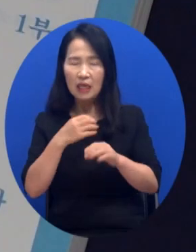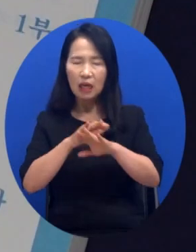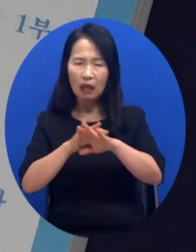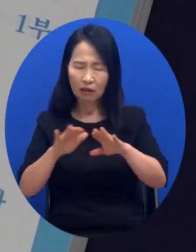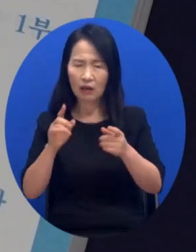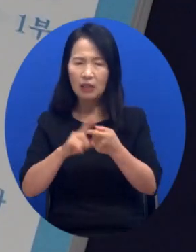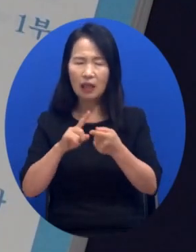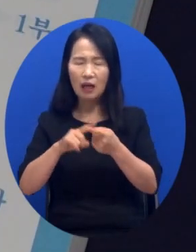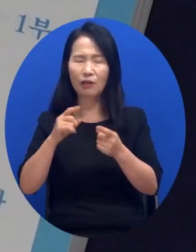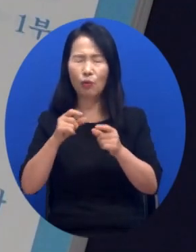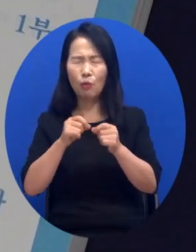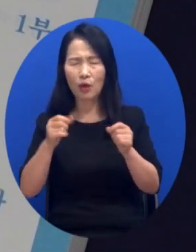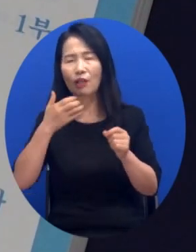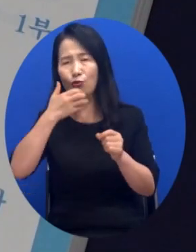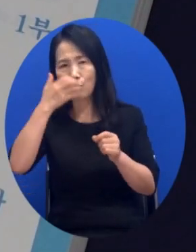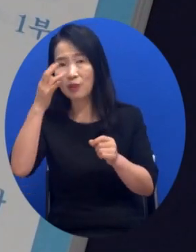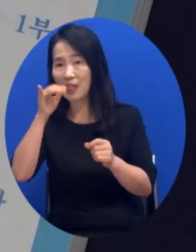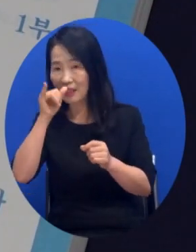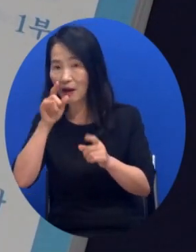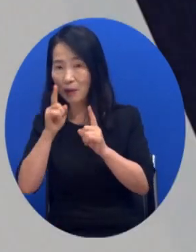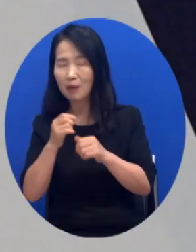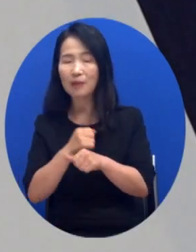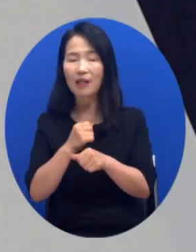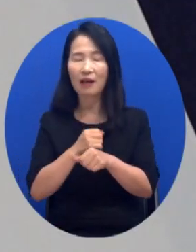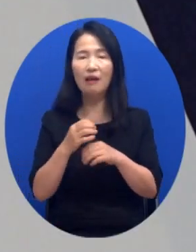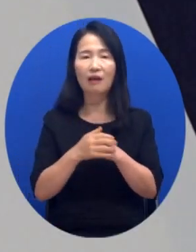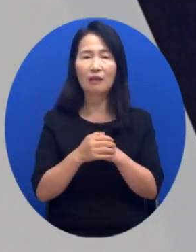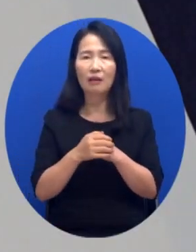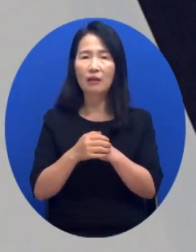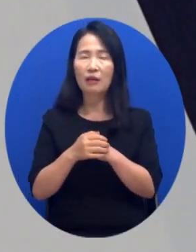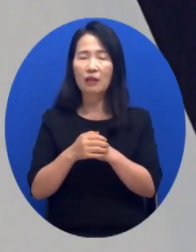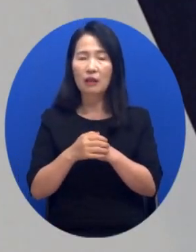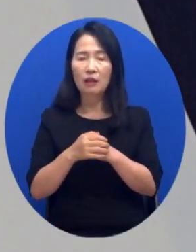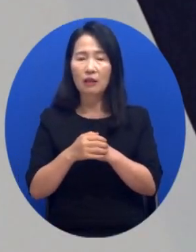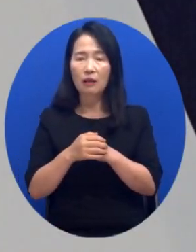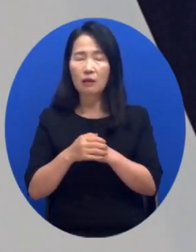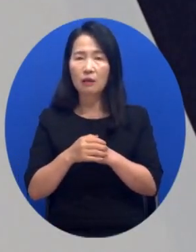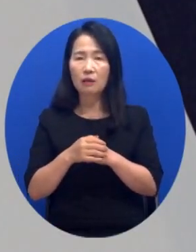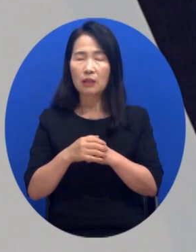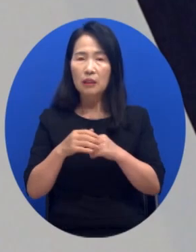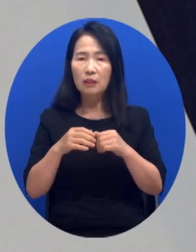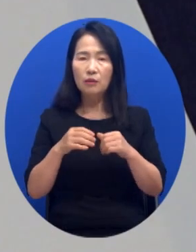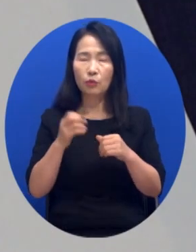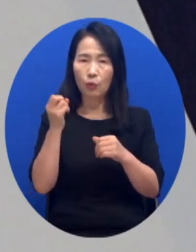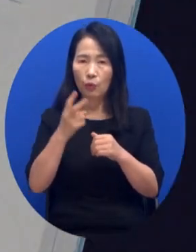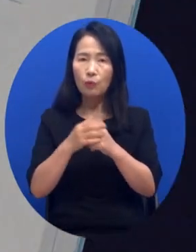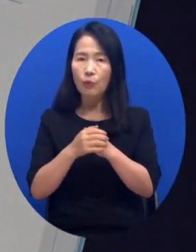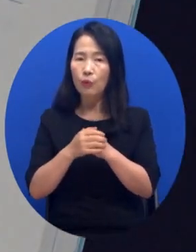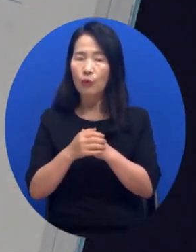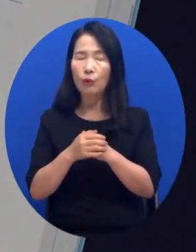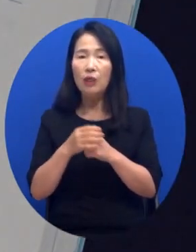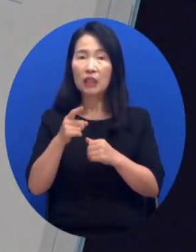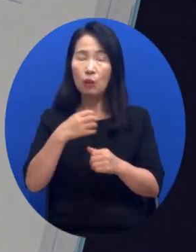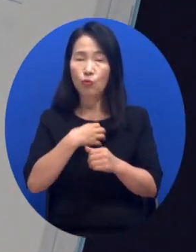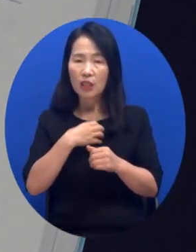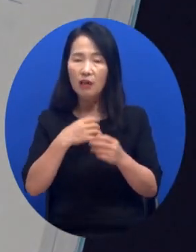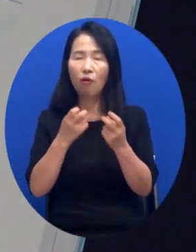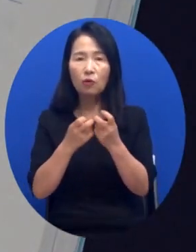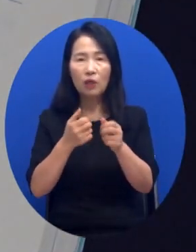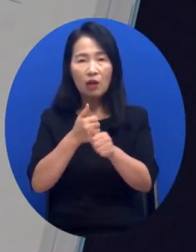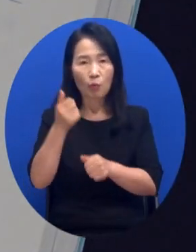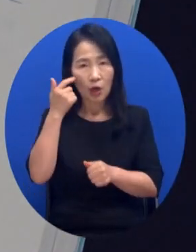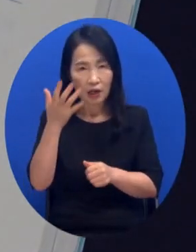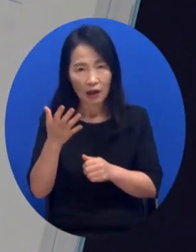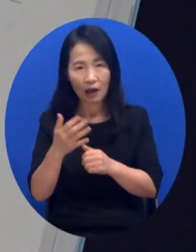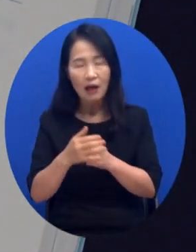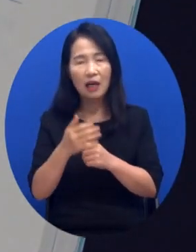책은 기후위기의 현실과 미래에 미칠 악영향에 대해 말합니다. 또 이 위기를 어떻게 이겨나가야 할지